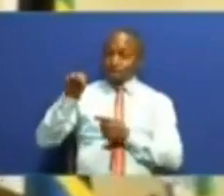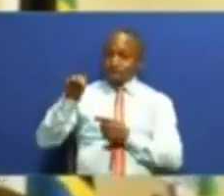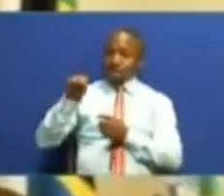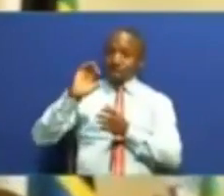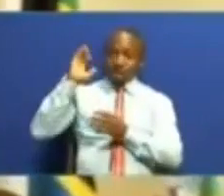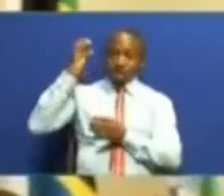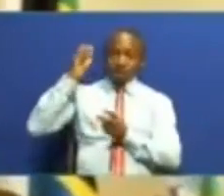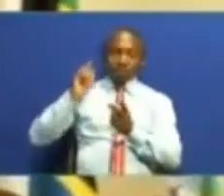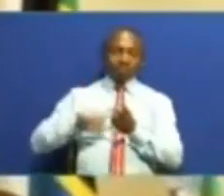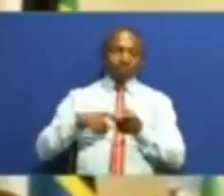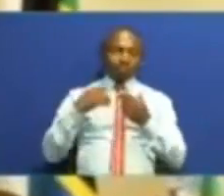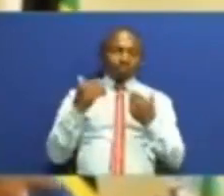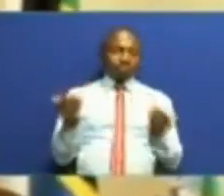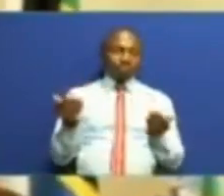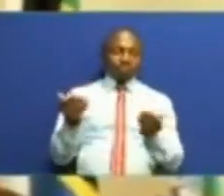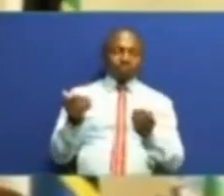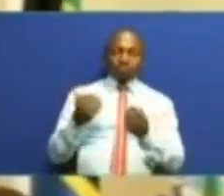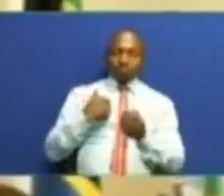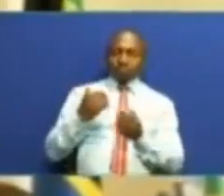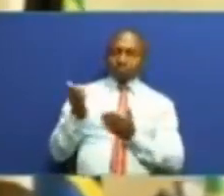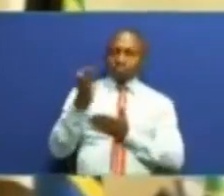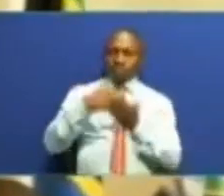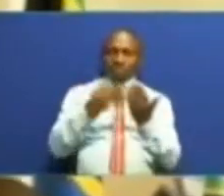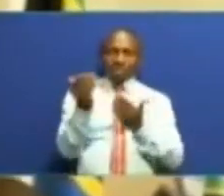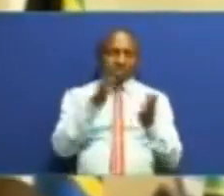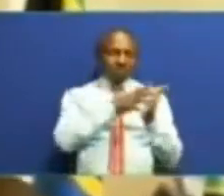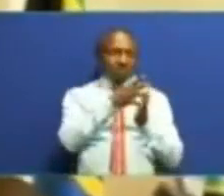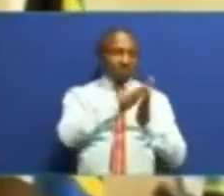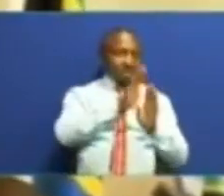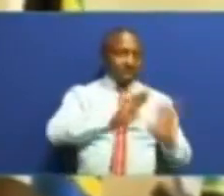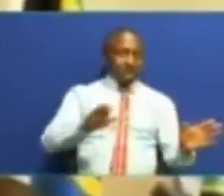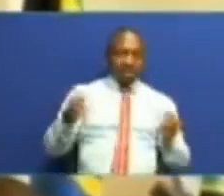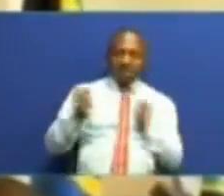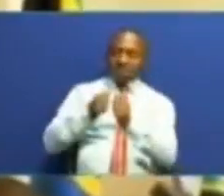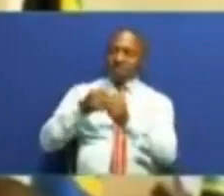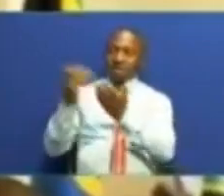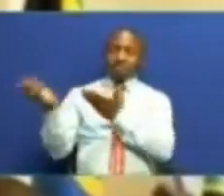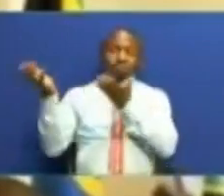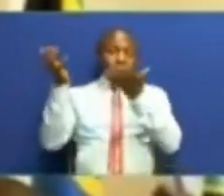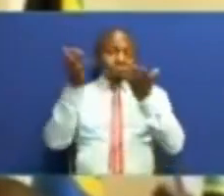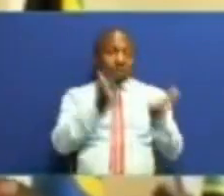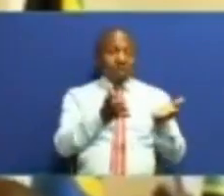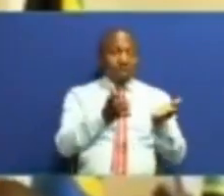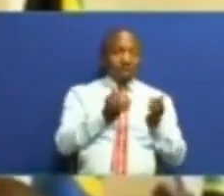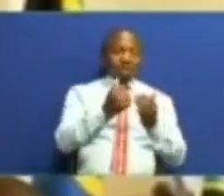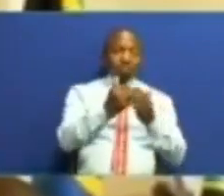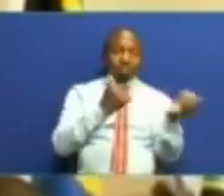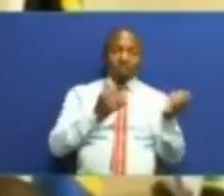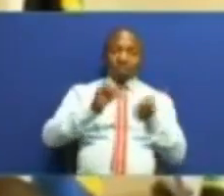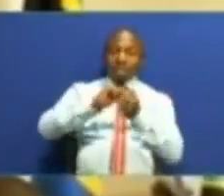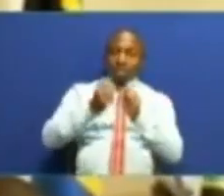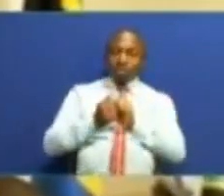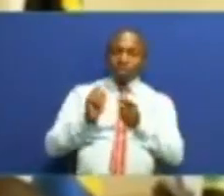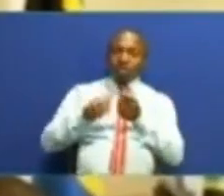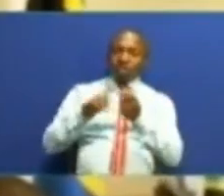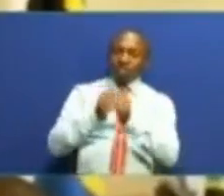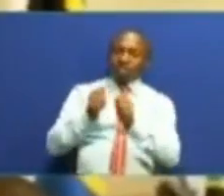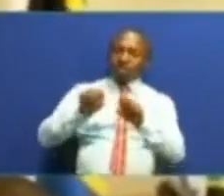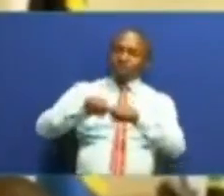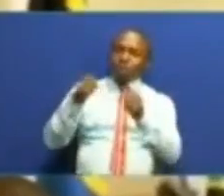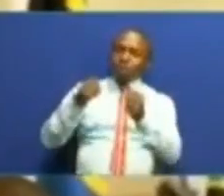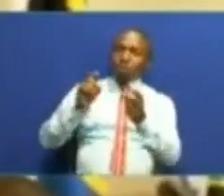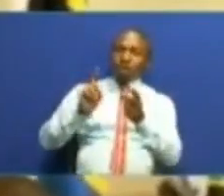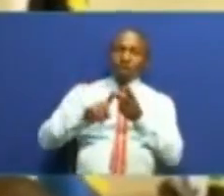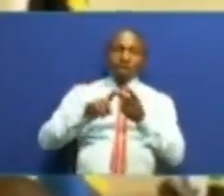hiyo kama tulivyoeleza sehemu nyingine, tumeshaleta hivyo vifaa ambavyo ndio vilikuwa tatizo, vilikuwa zimeungwa inaitwa MOSFET, ziko